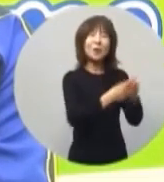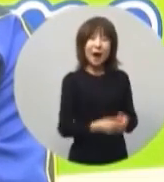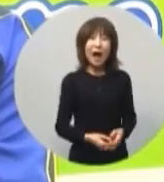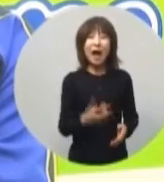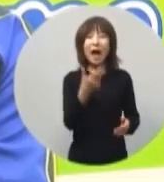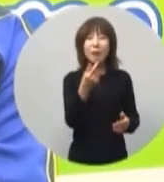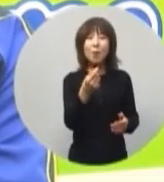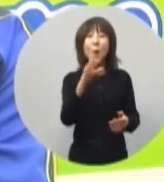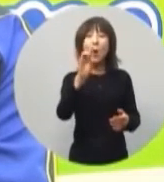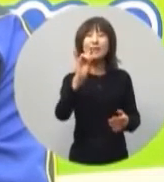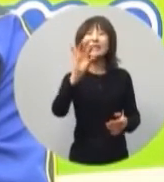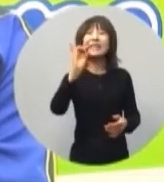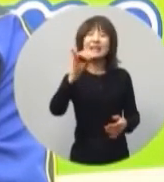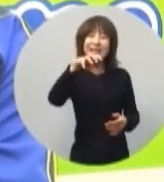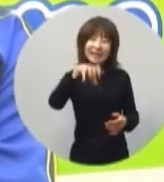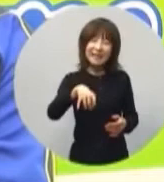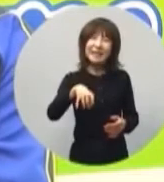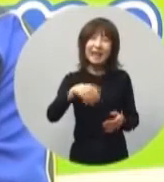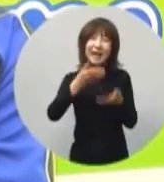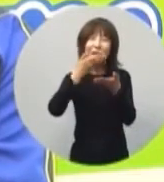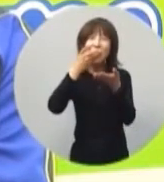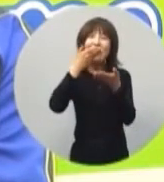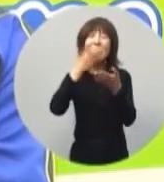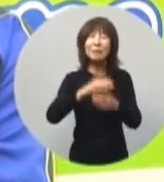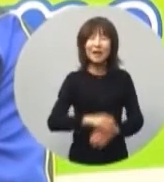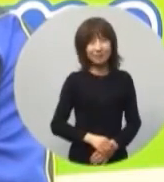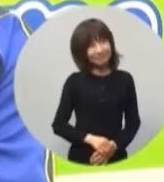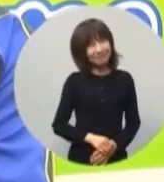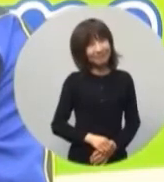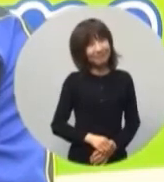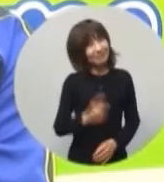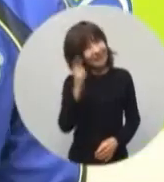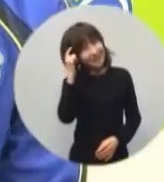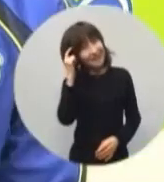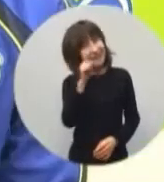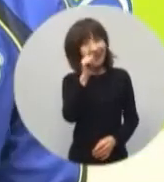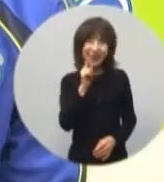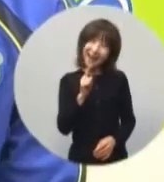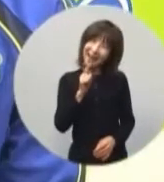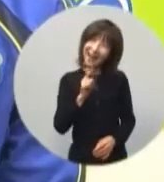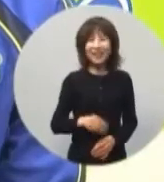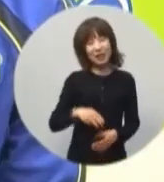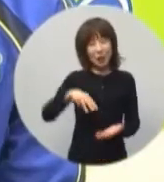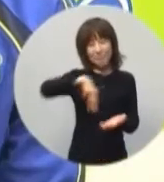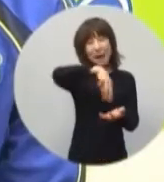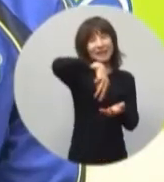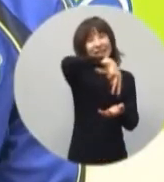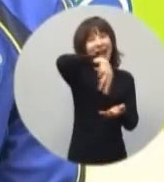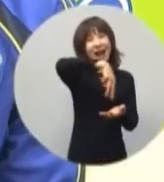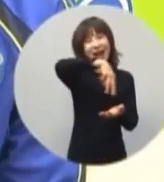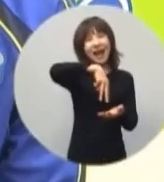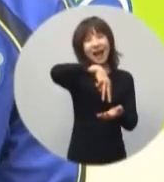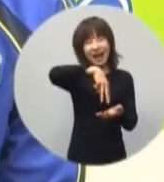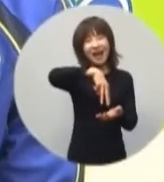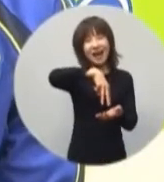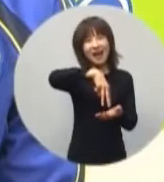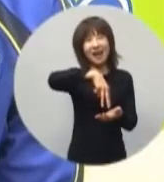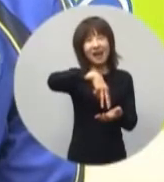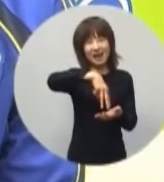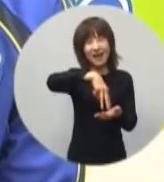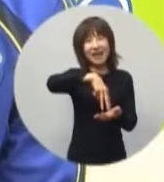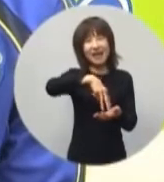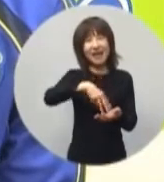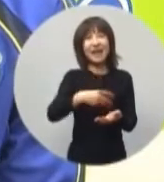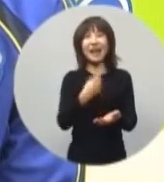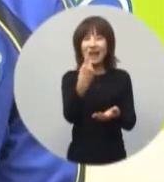キチの方でご飯食べるって感じですかね。あそこのパスタとかそういうところ行ってやっぱご